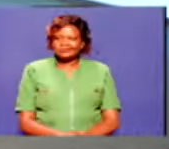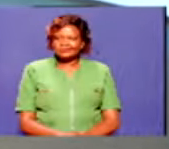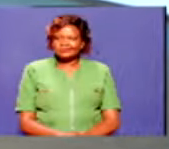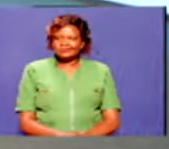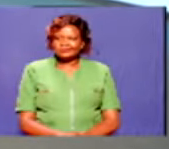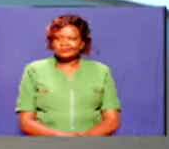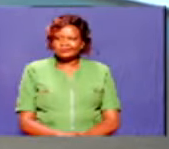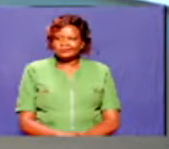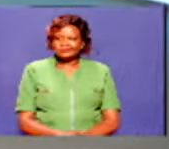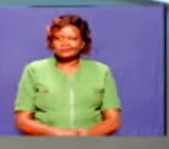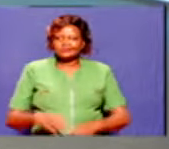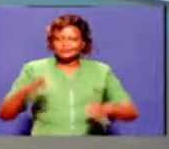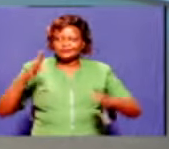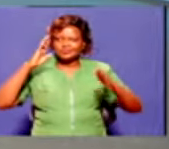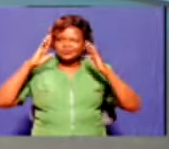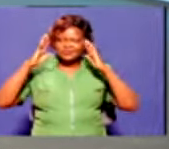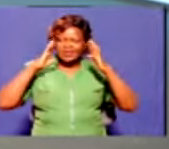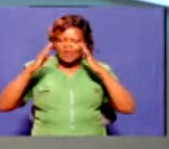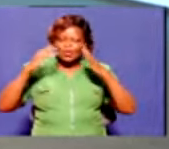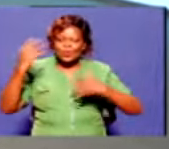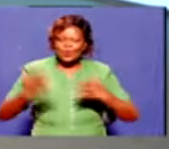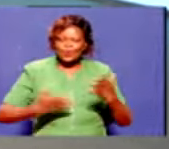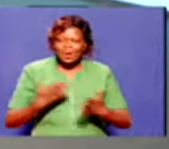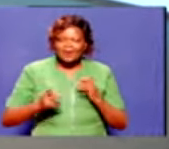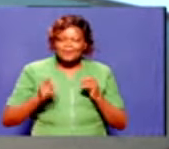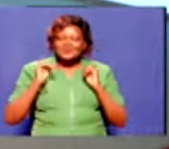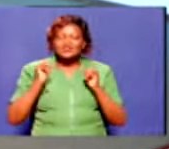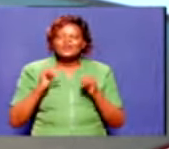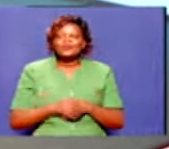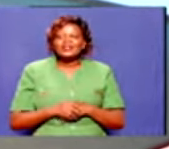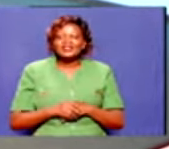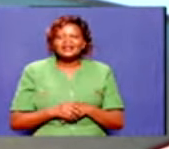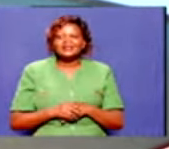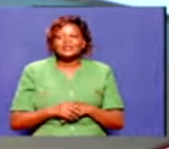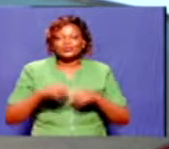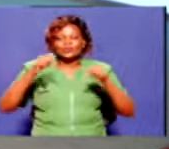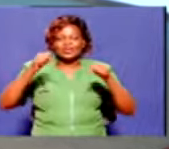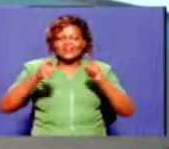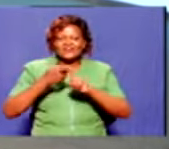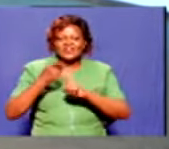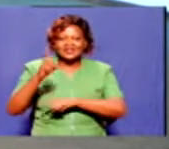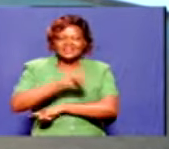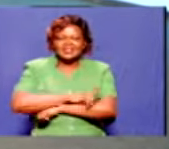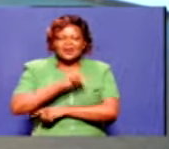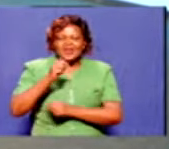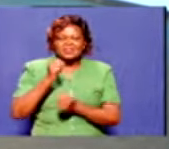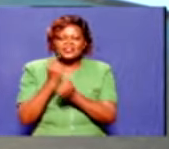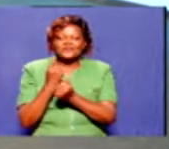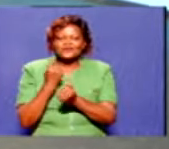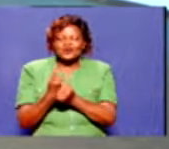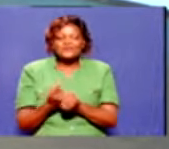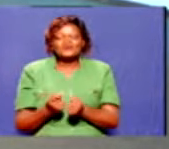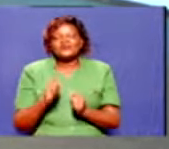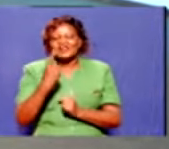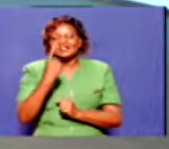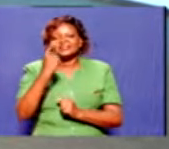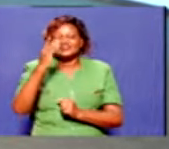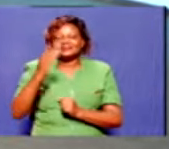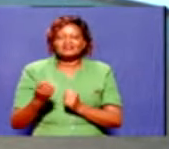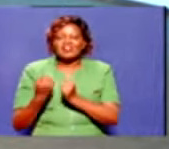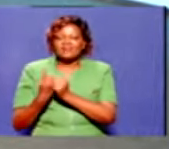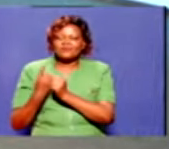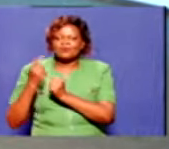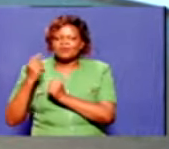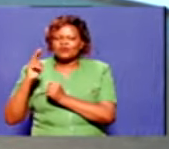Gani mpenzi mtazamaji, karibu kwenye Darubini ya Channel 1. Lekiwa ni siku ya kwanza ya mwezi wa 11, yani tarehe mosi mwezi wa Novemba